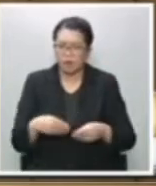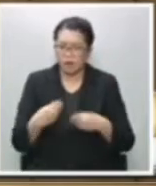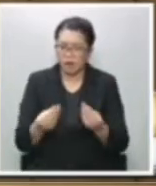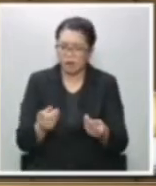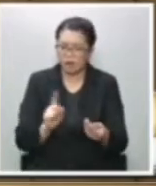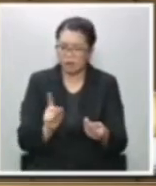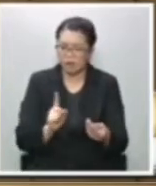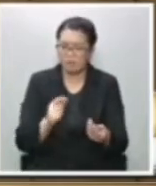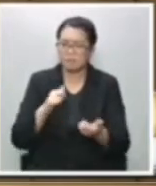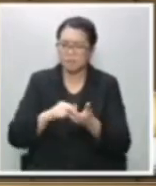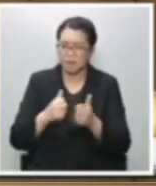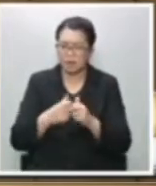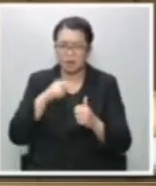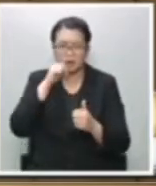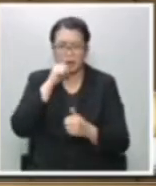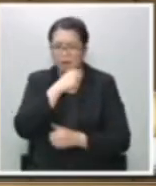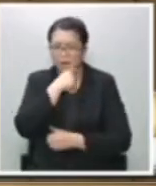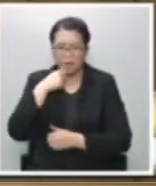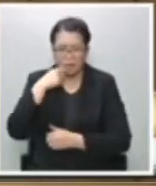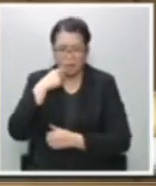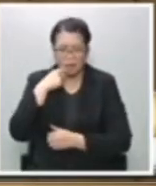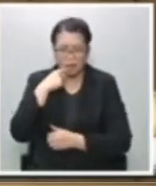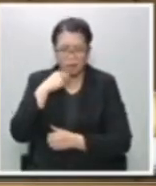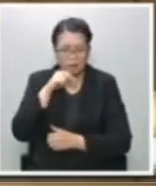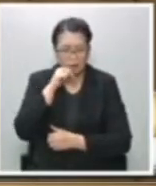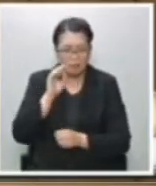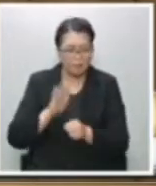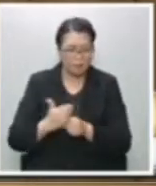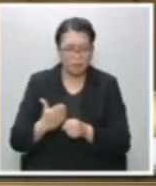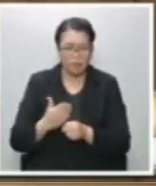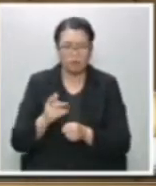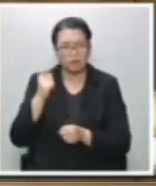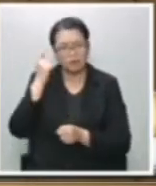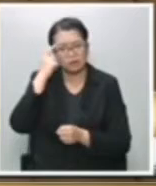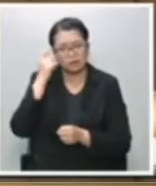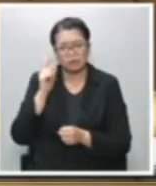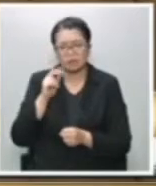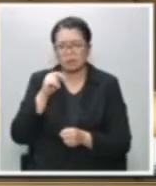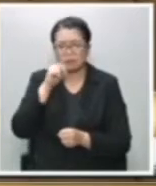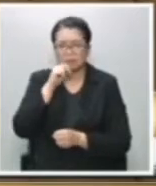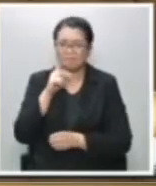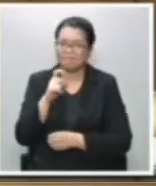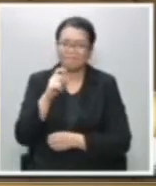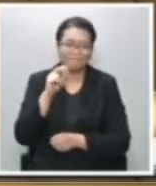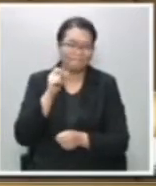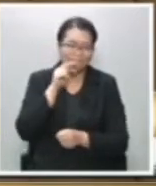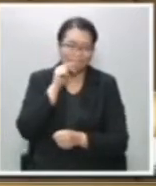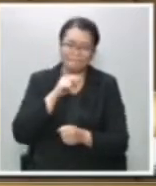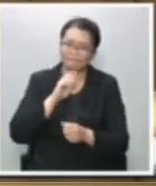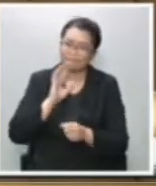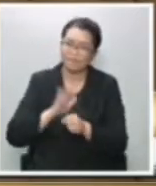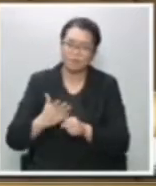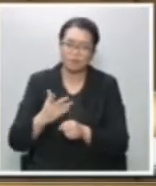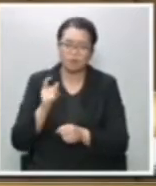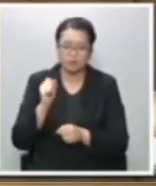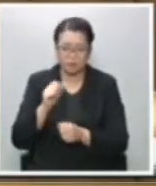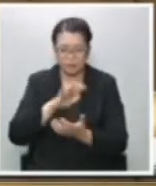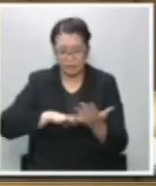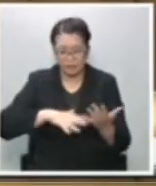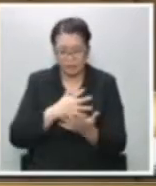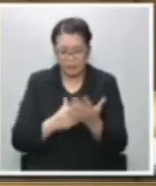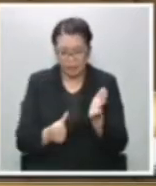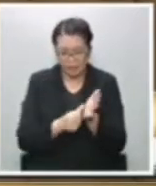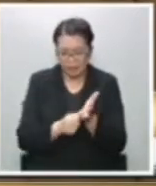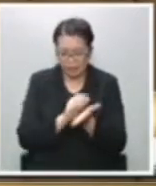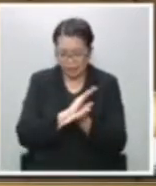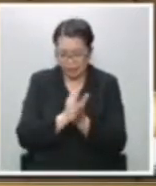จะมีปัญหาเรื่องน้ำต้นทุนที่ไม่สามารถจะอยู่ได้แล้วได้ทำแผนงานแก้ไขโดยใช้งบ